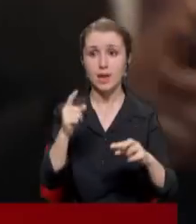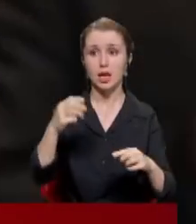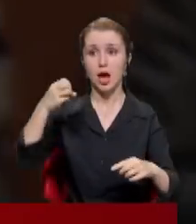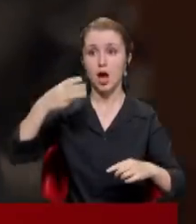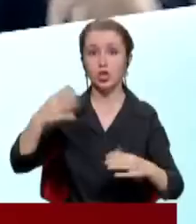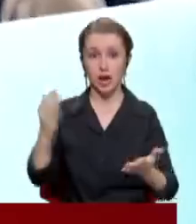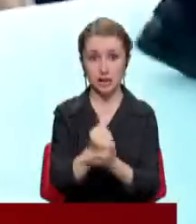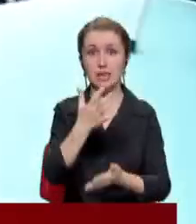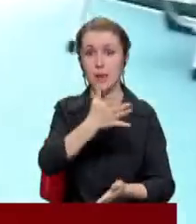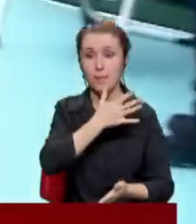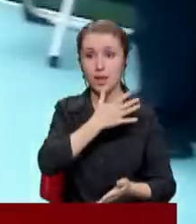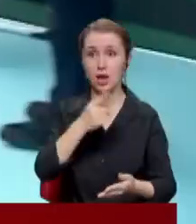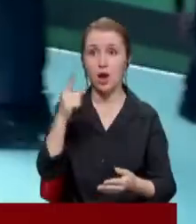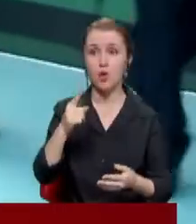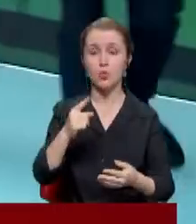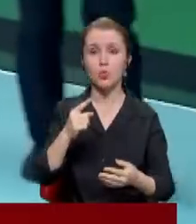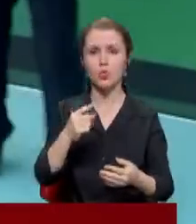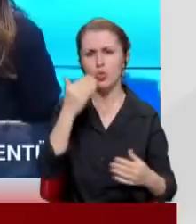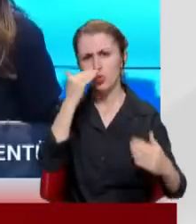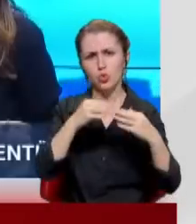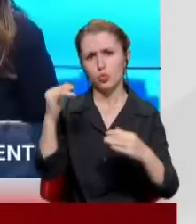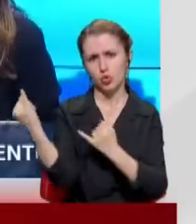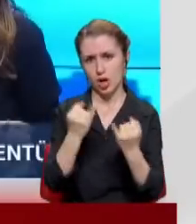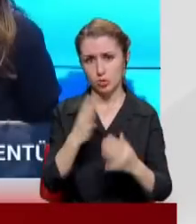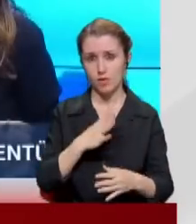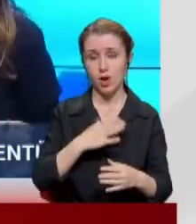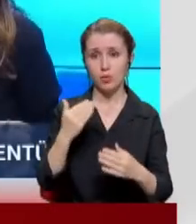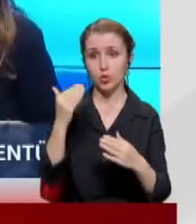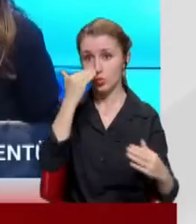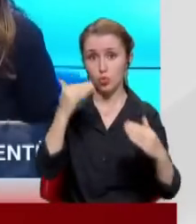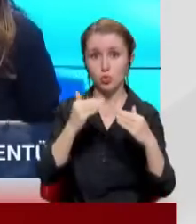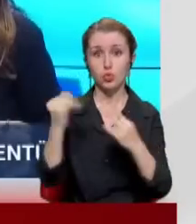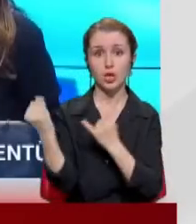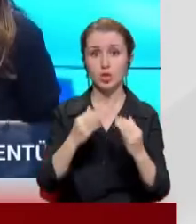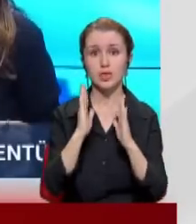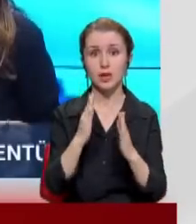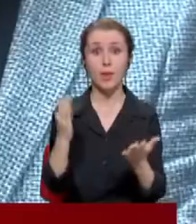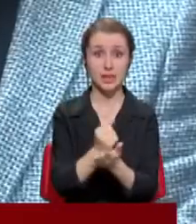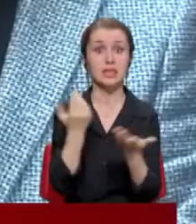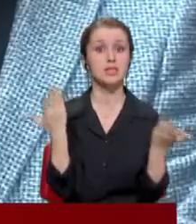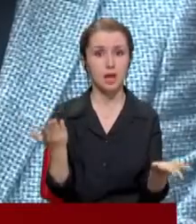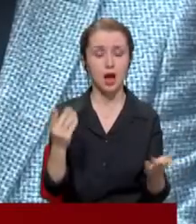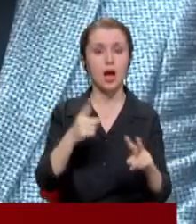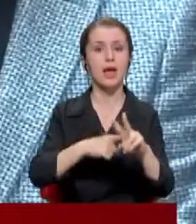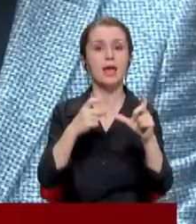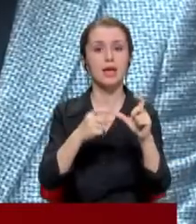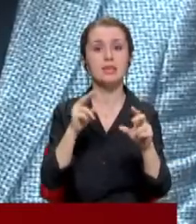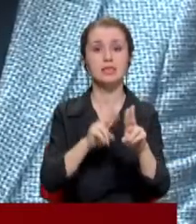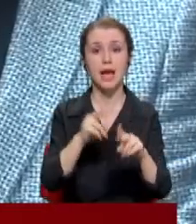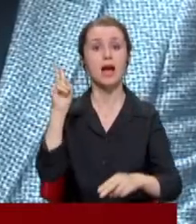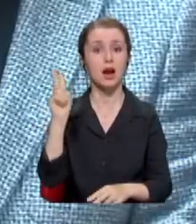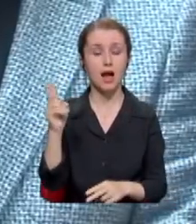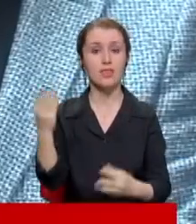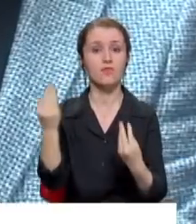seçimi kazansa da meşruiyeti tartışılır çıkışı geldi. Bu meşruiyet tartışması devam edecek kazanırsa. Yüksek Seçim